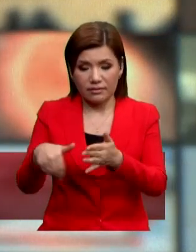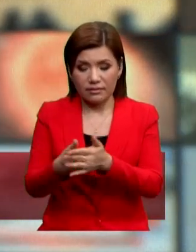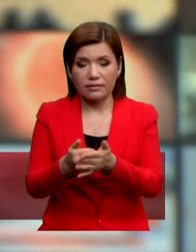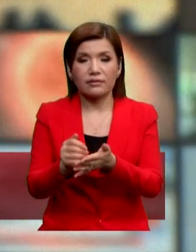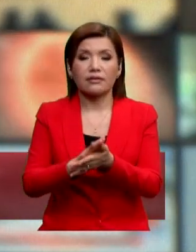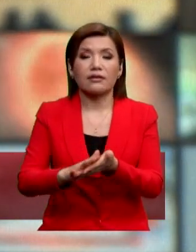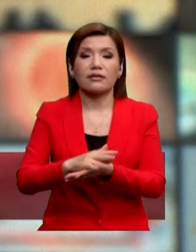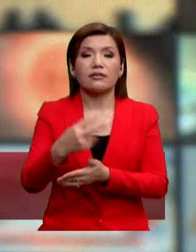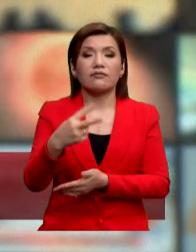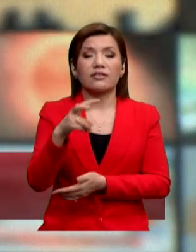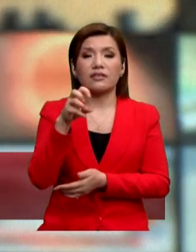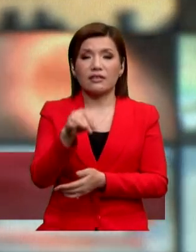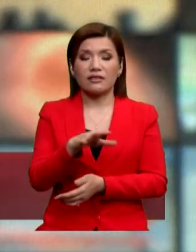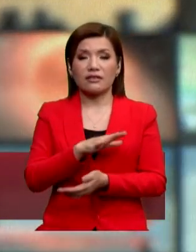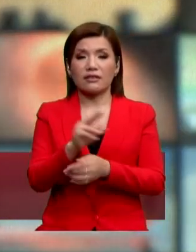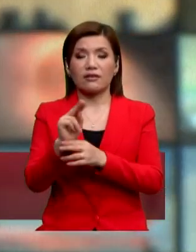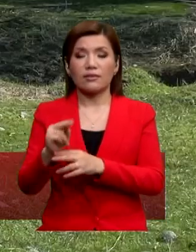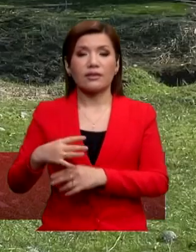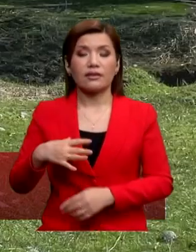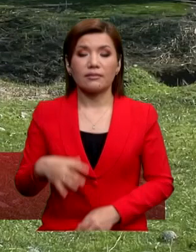жыл. Нұрлан Асқар анығын айтады.